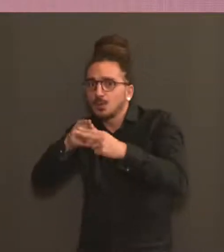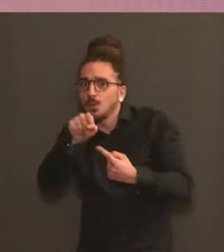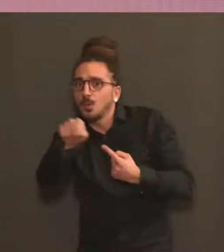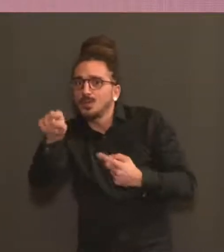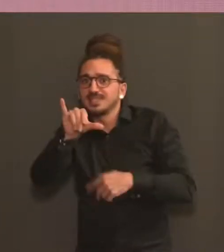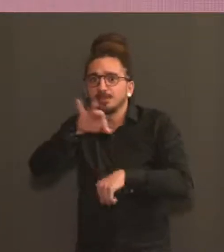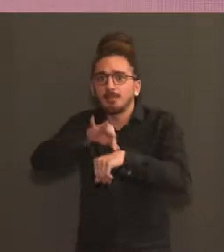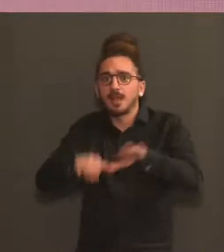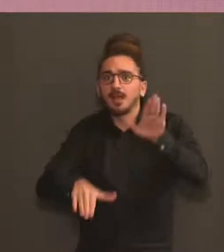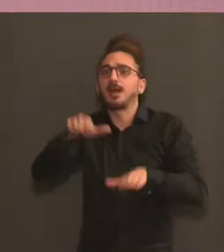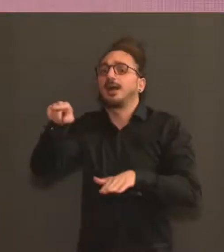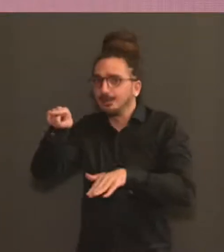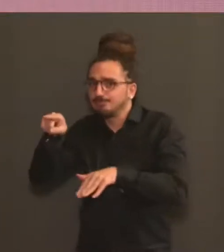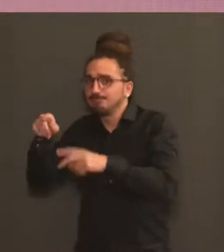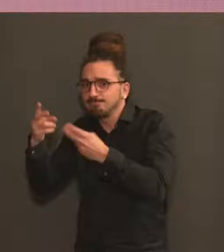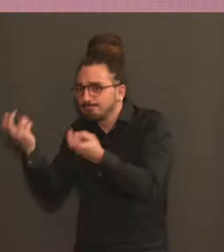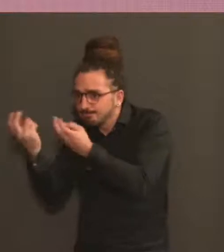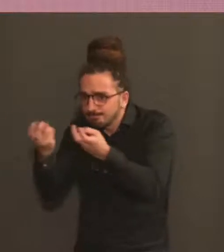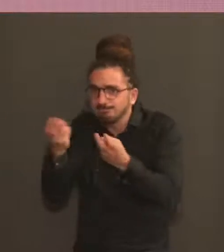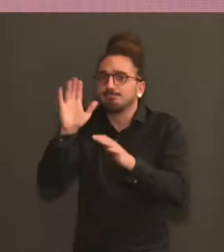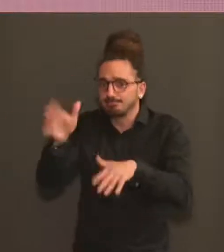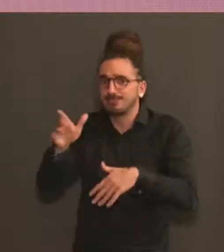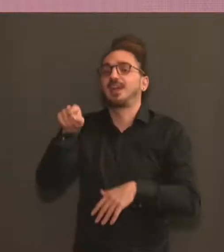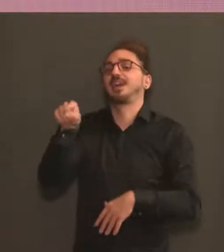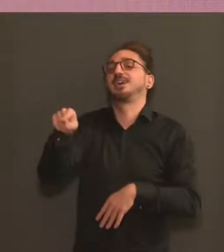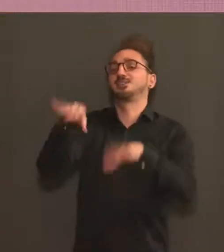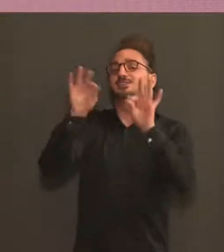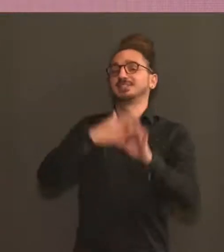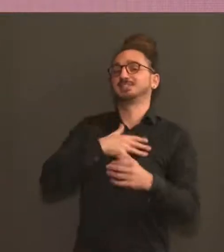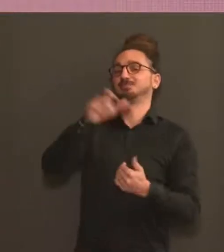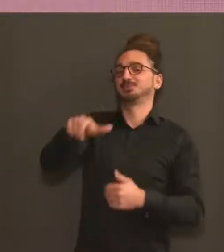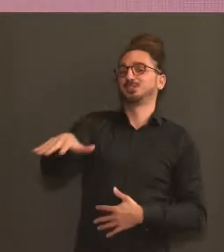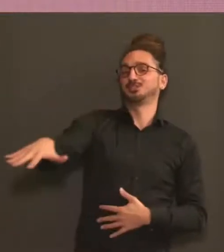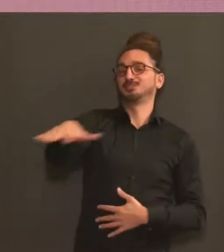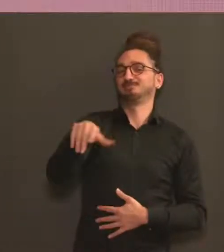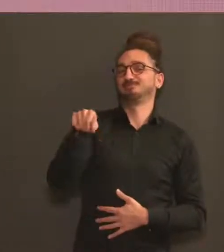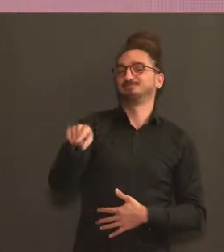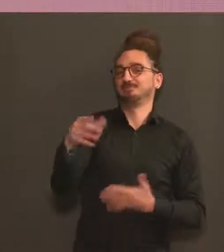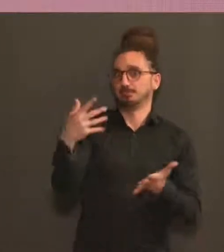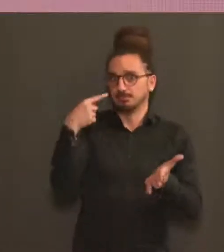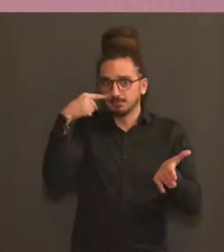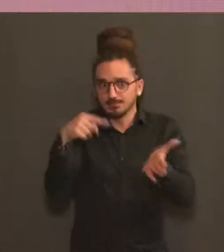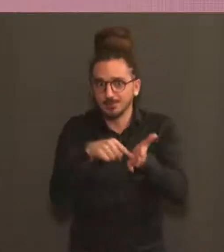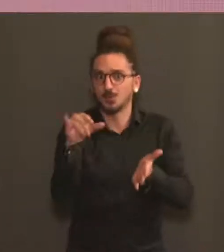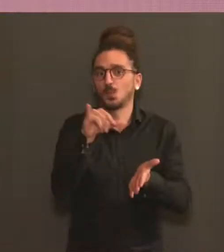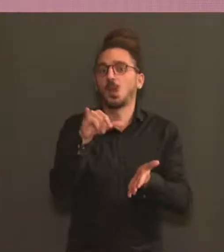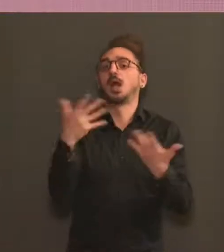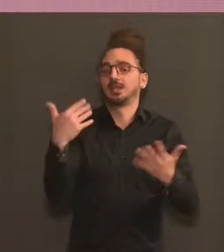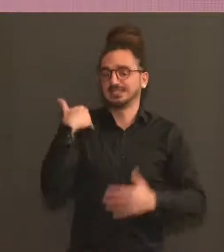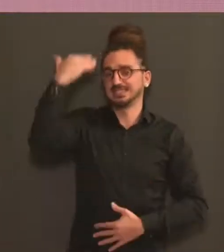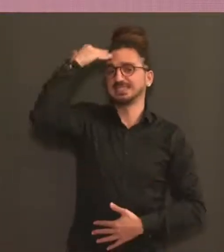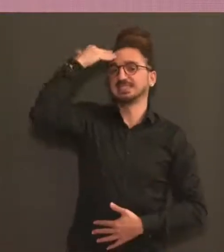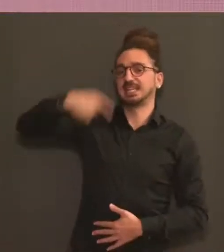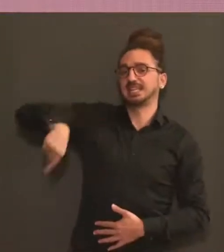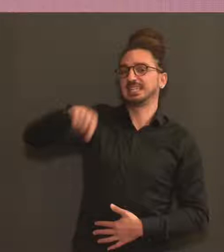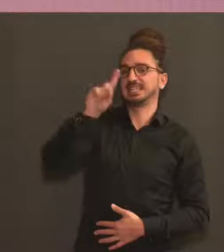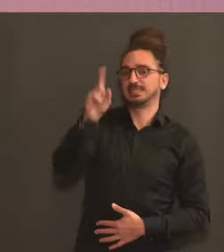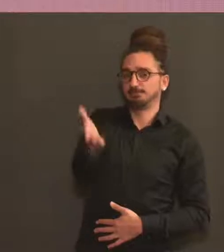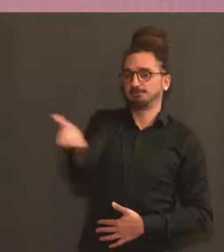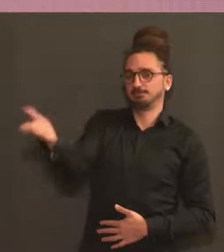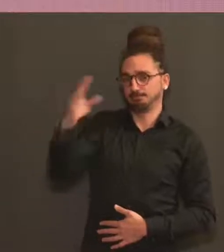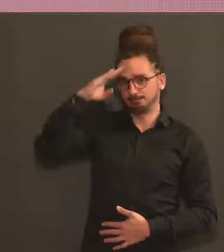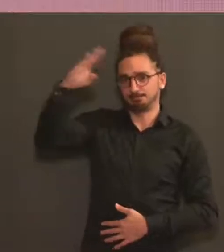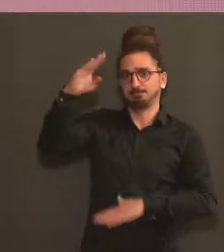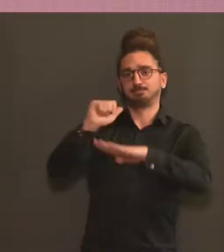la question « Le citoyen est-il prioritaire ou non pour la vaccination ?» avec une